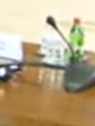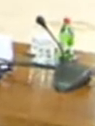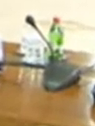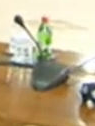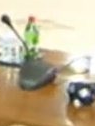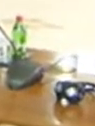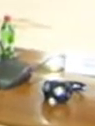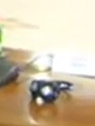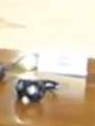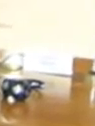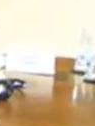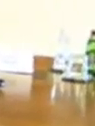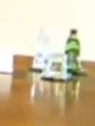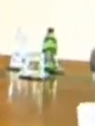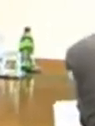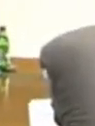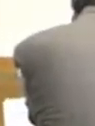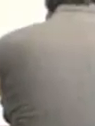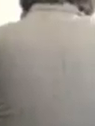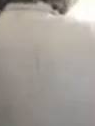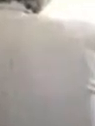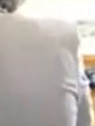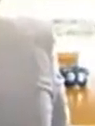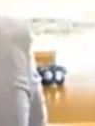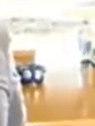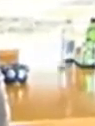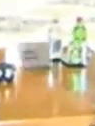star. Zato što je Rom. Zato što je gej.